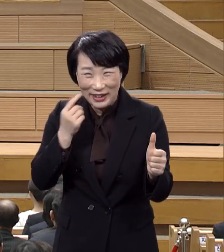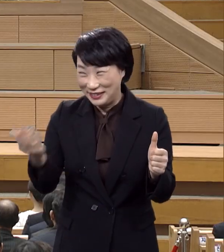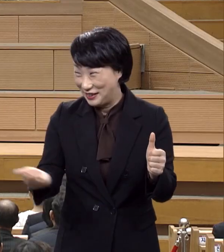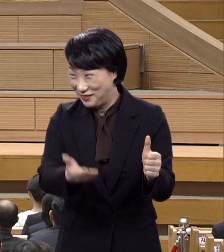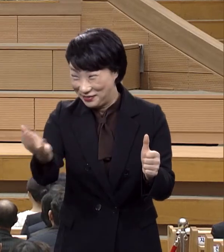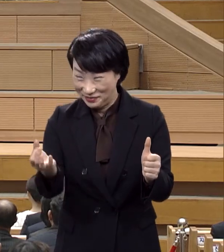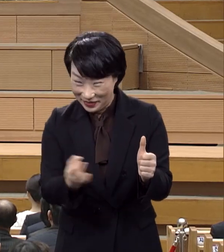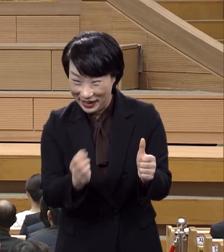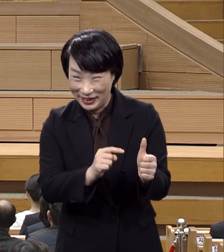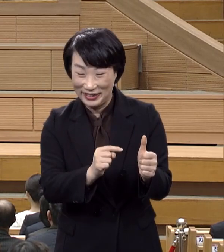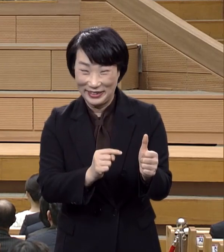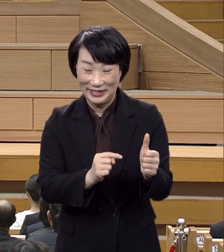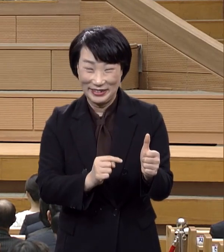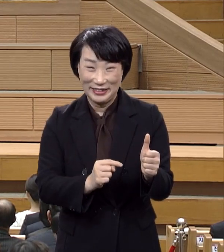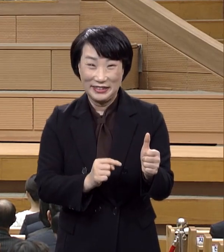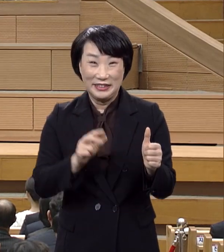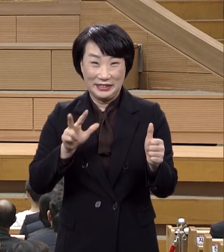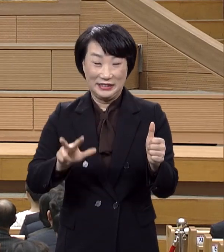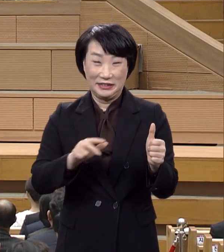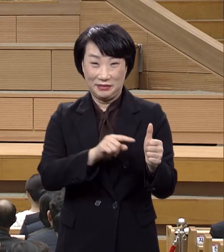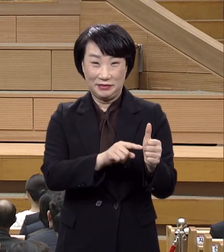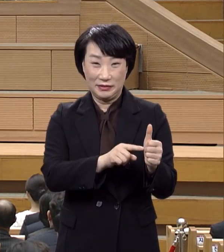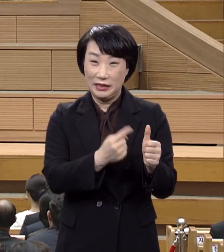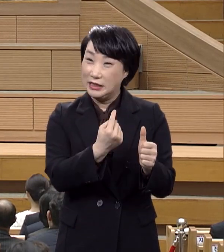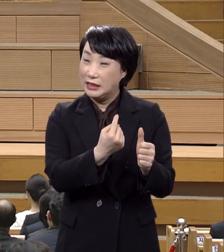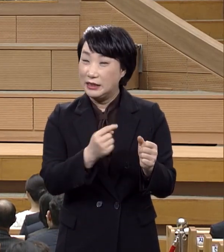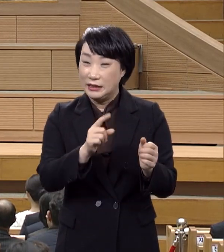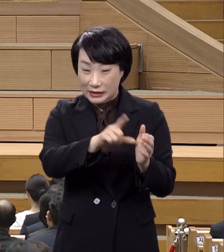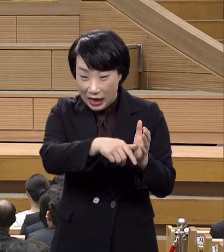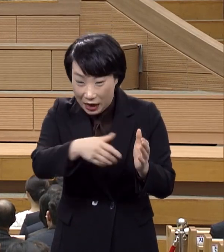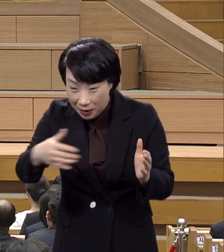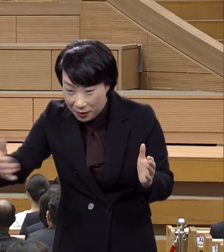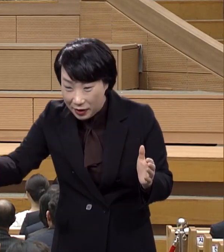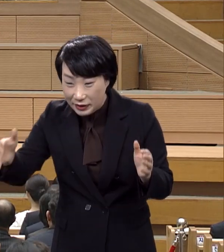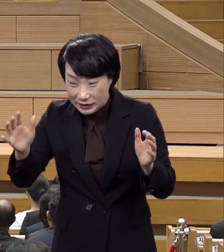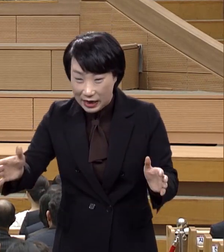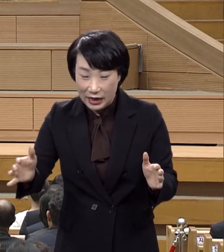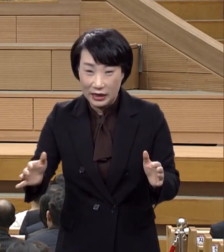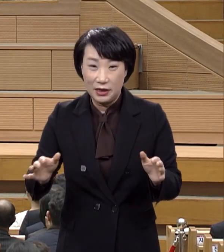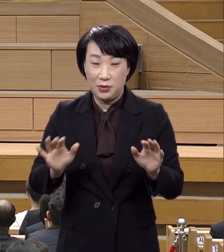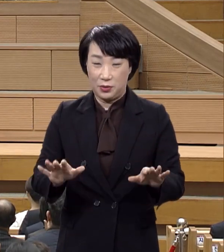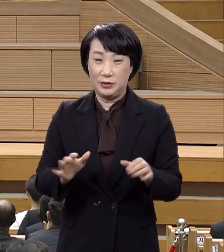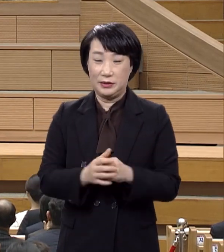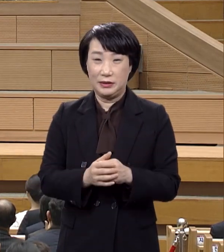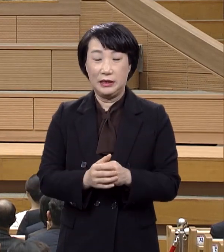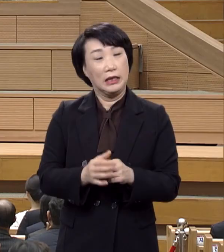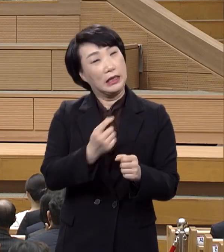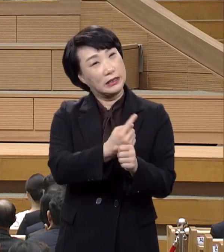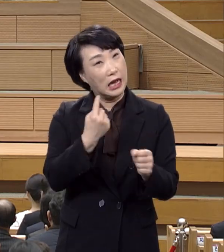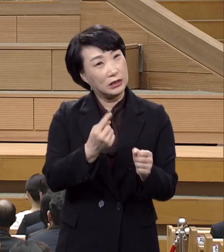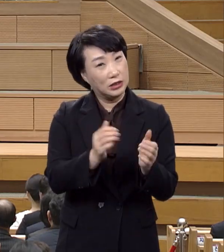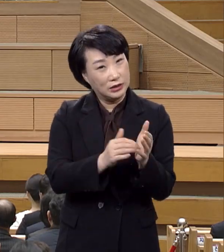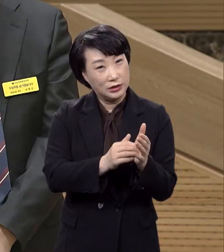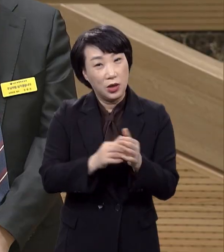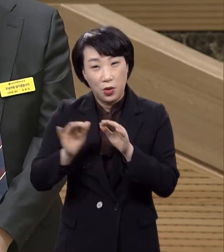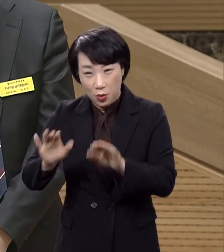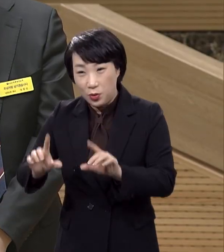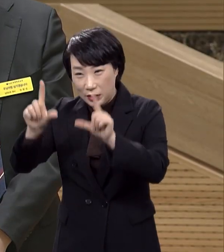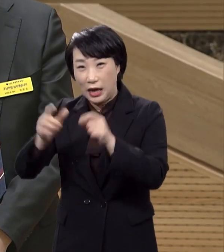세월이 지금 작년에서 오늘까지 5일이 지났습니다. 새해가